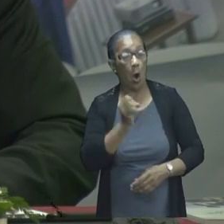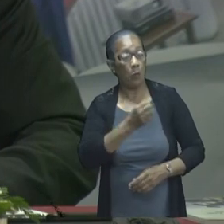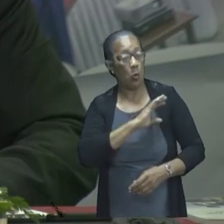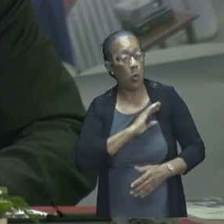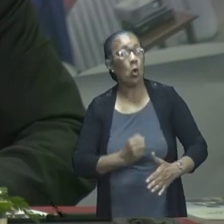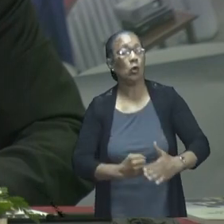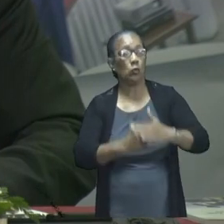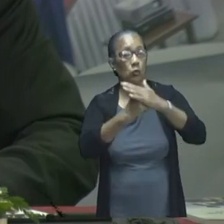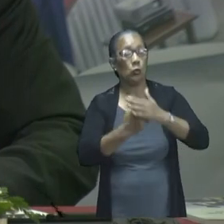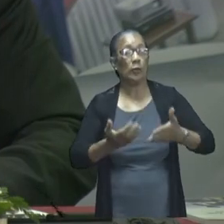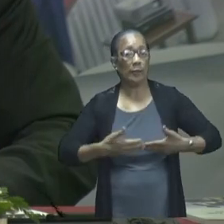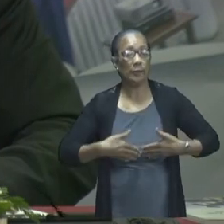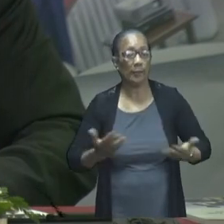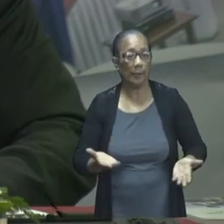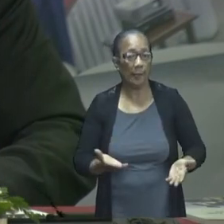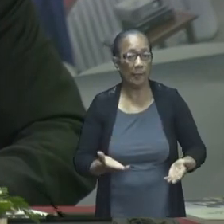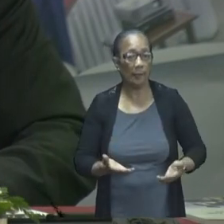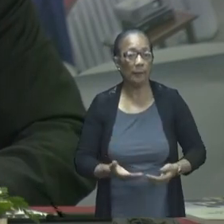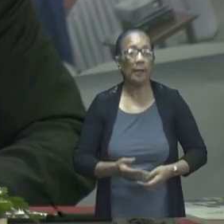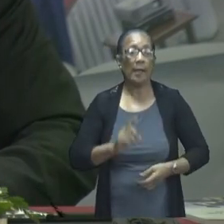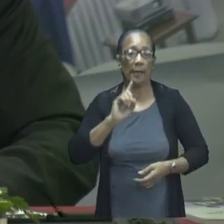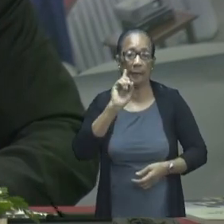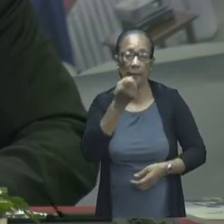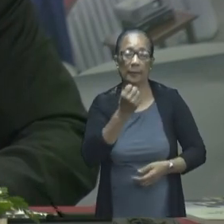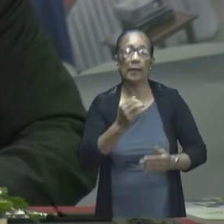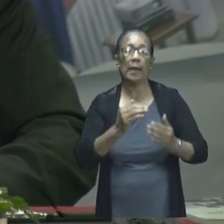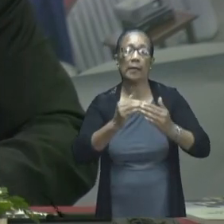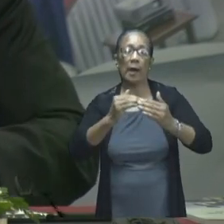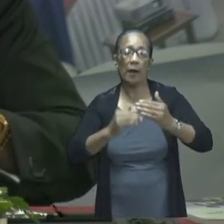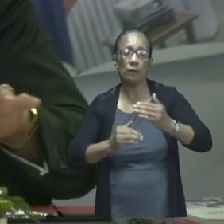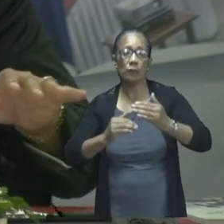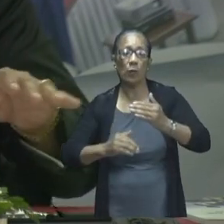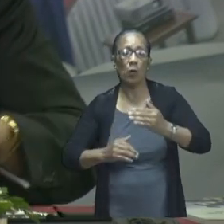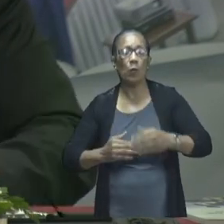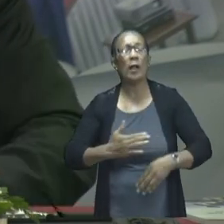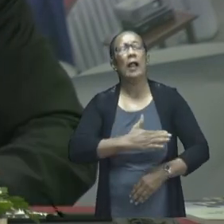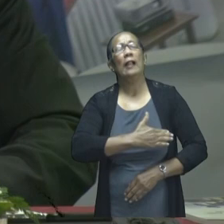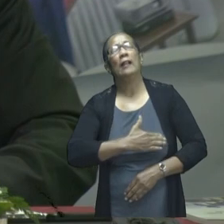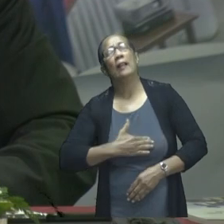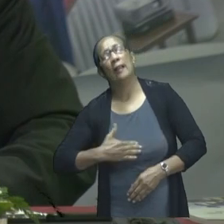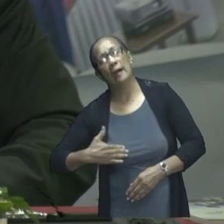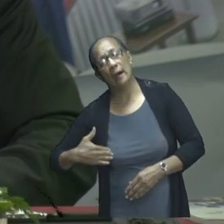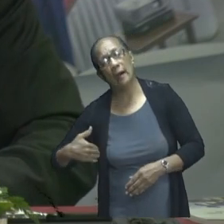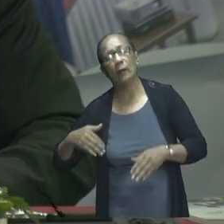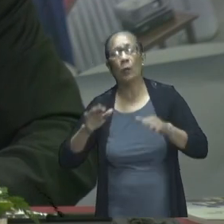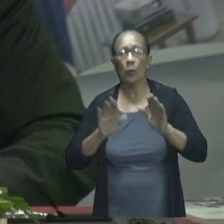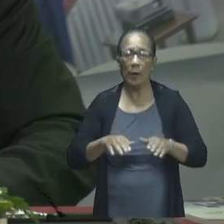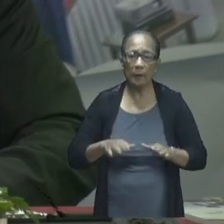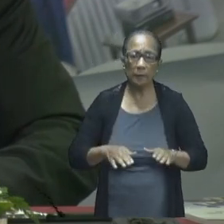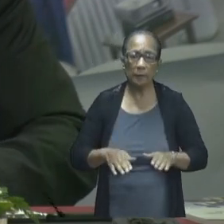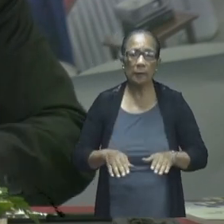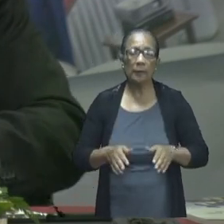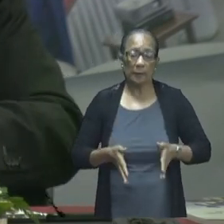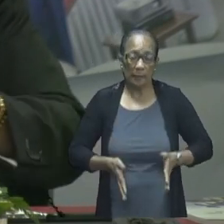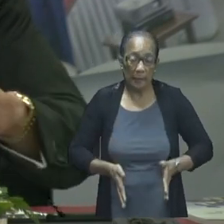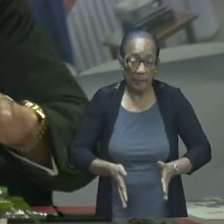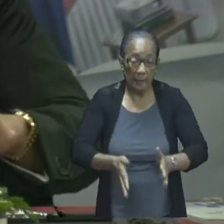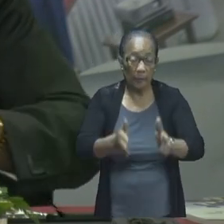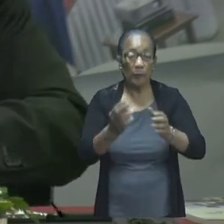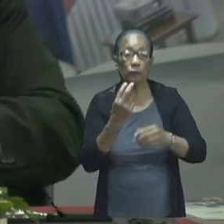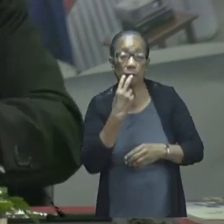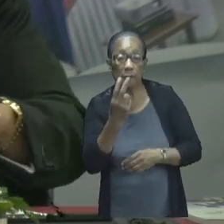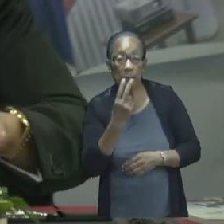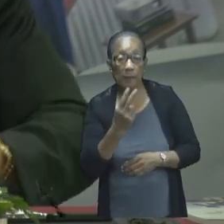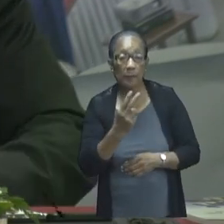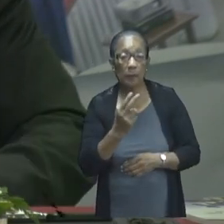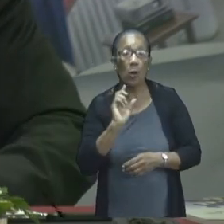en daardoor een keer te gaan afbouwen de lange wachttijden de infrastructurele voorzieningen moeten telefoon om